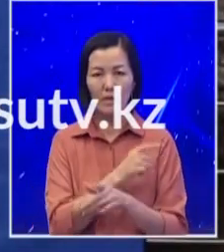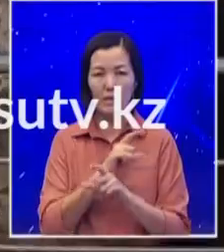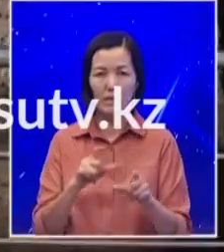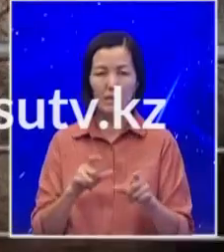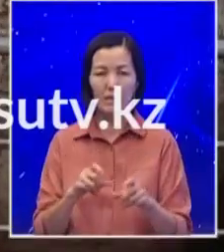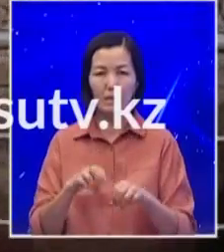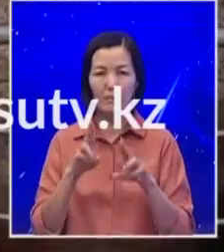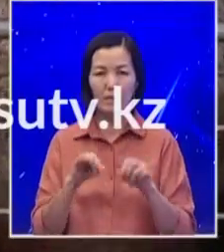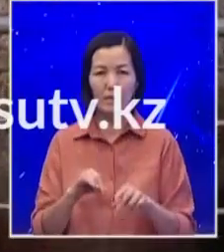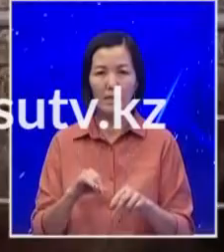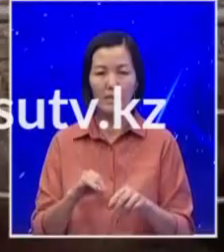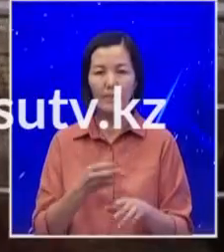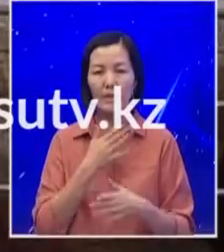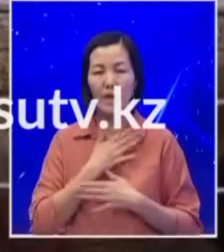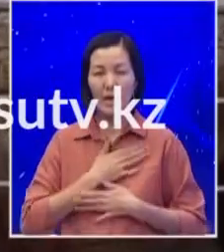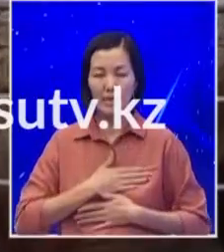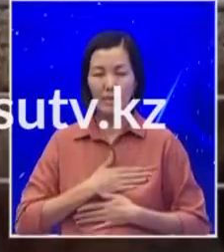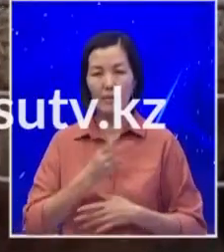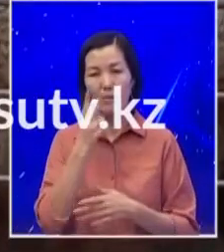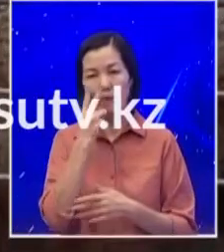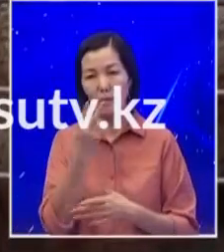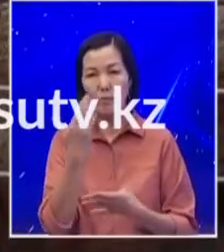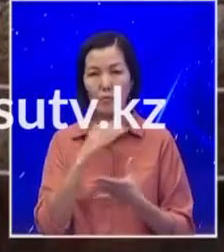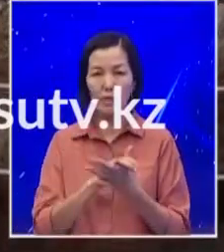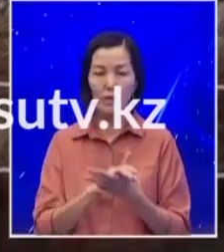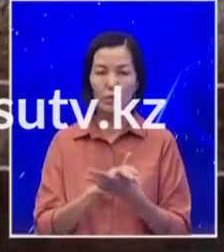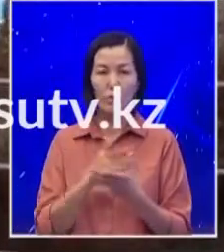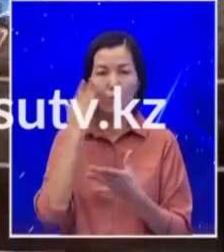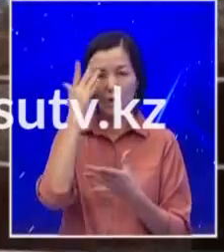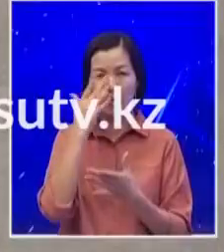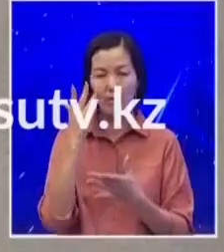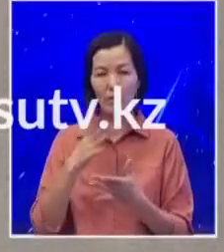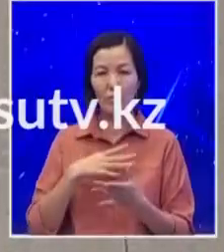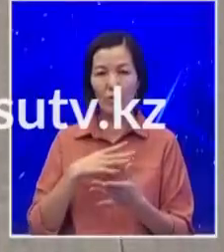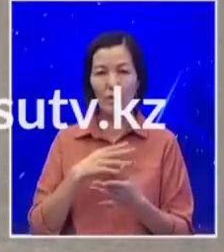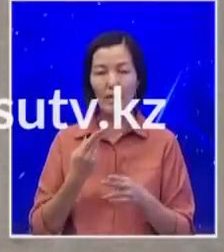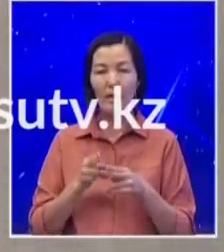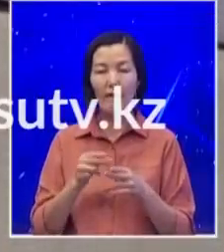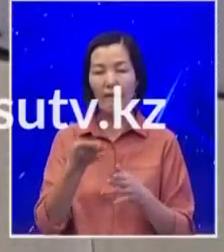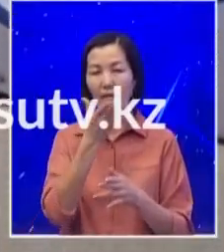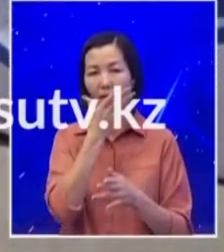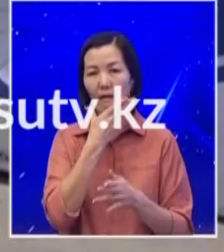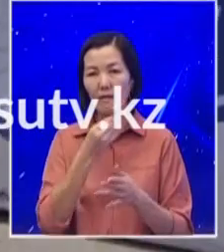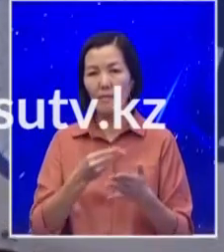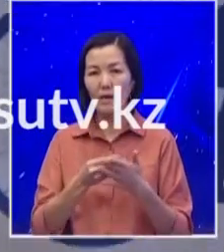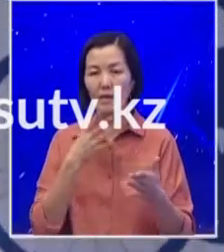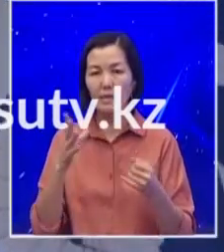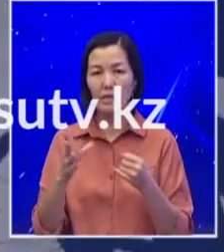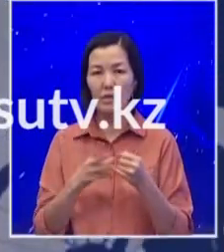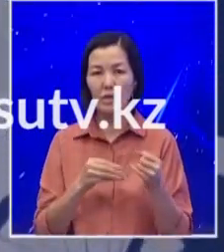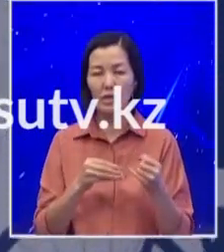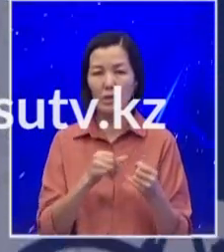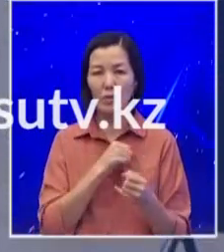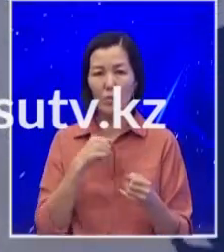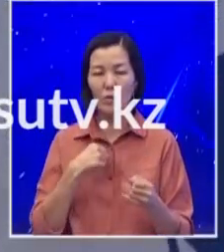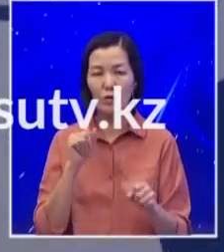ел аумағын асықпай аралап шығу оның бала кезіндегі арман екен. Қазақстанның ең шырайлы, қасиетті, кенті жерлеріне